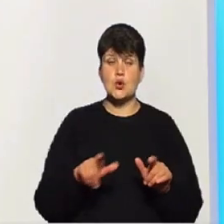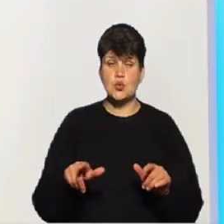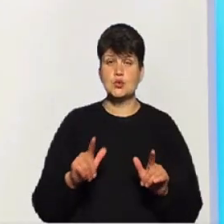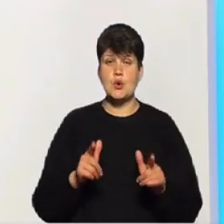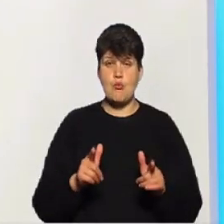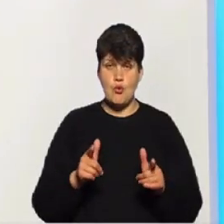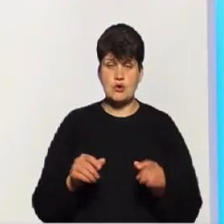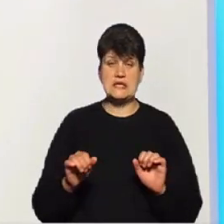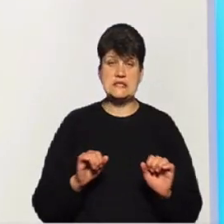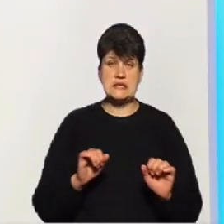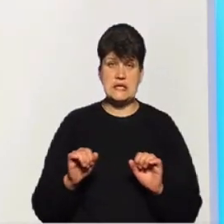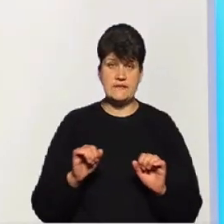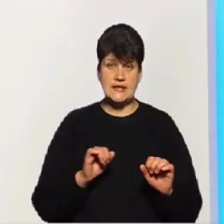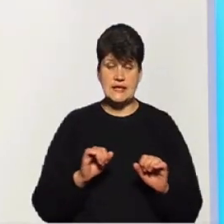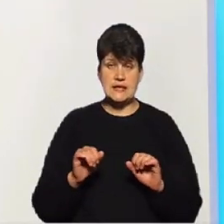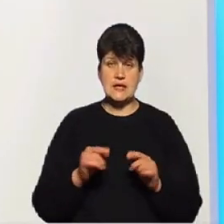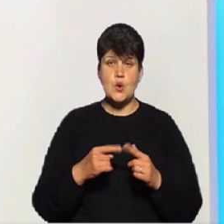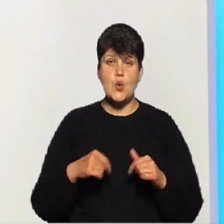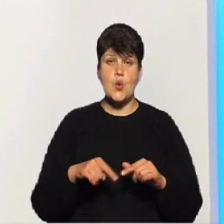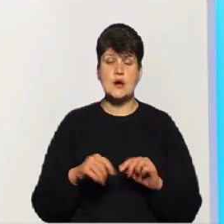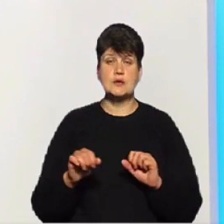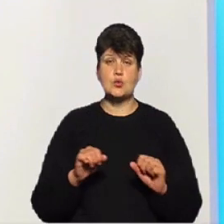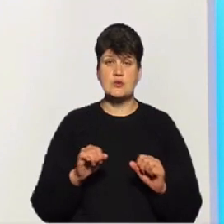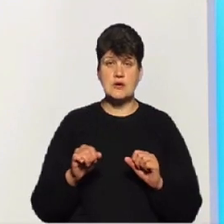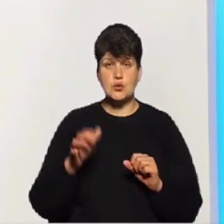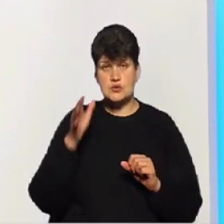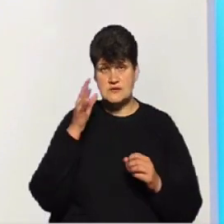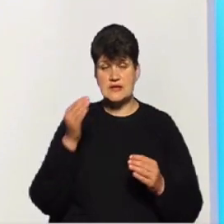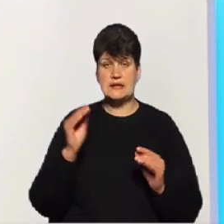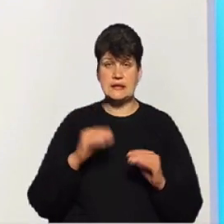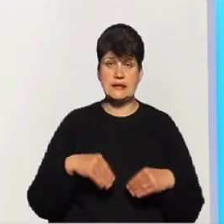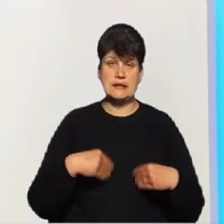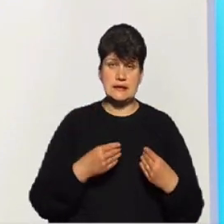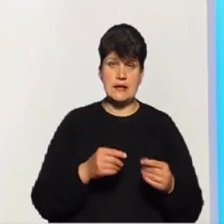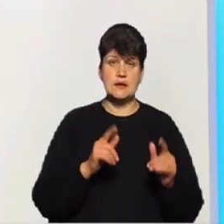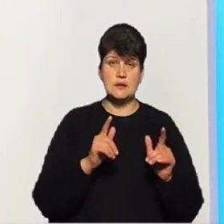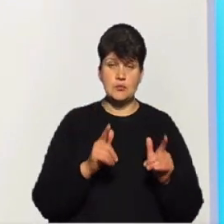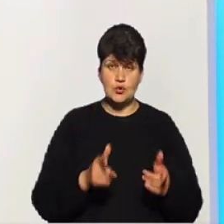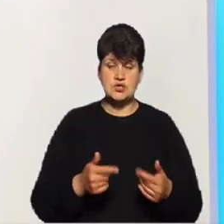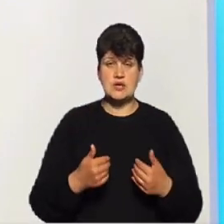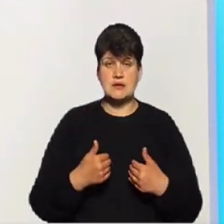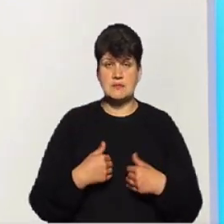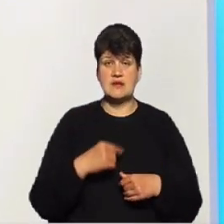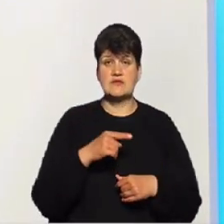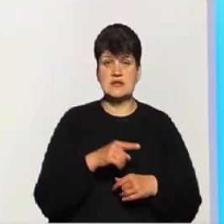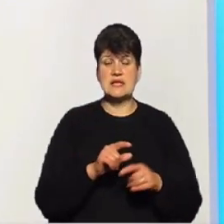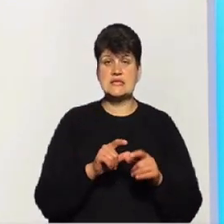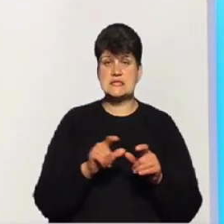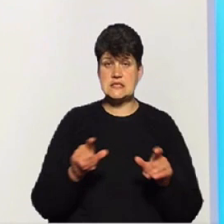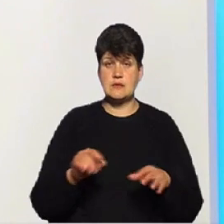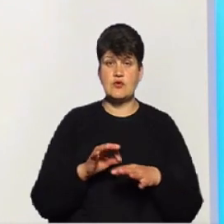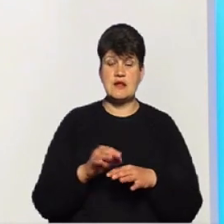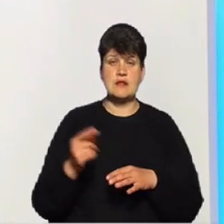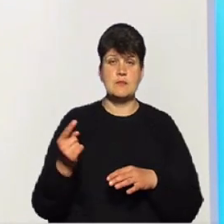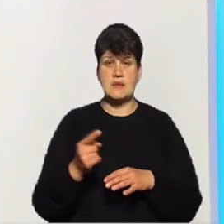і відповідні органи управління освітою нам дали погодження. І ми в тих закладах провели і в першу, і в другу